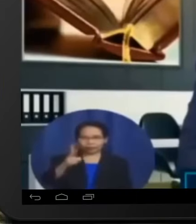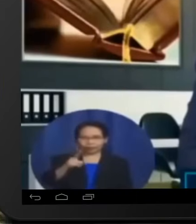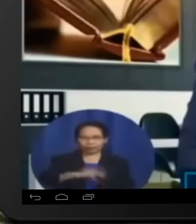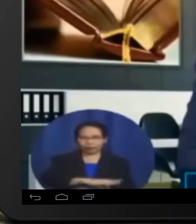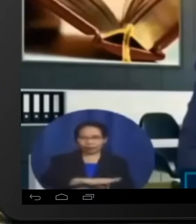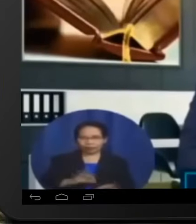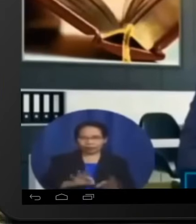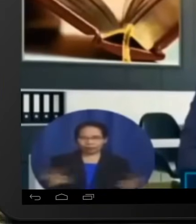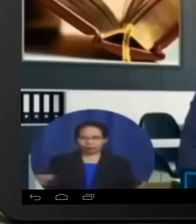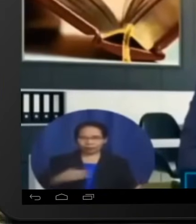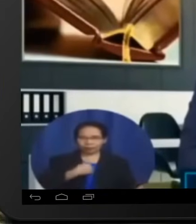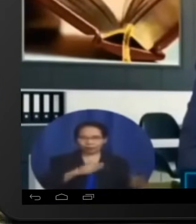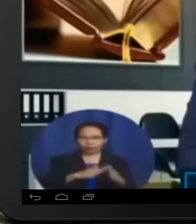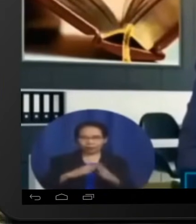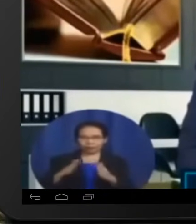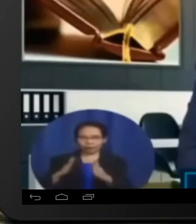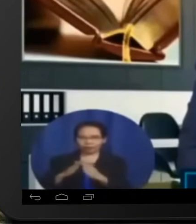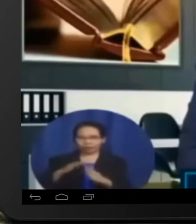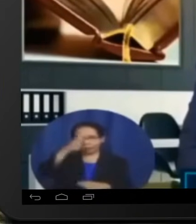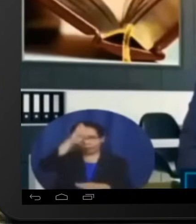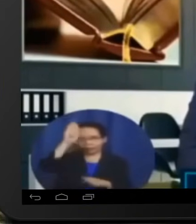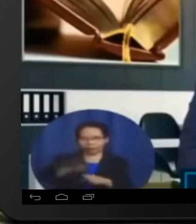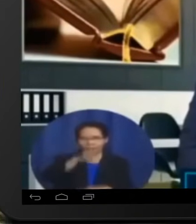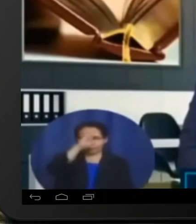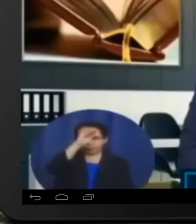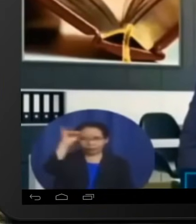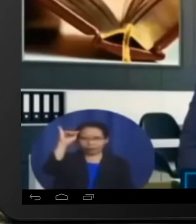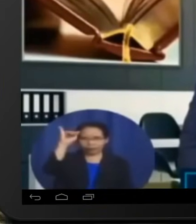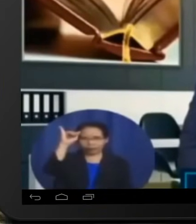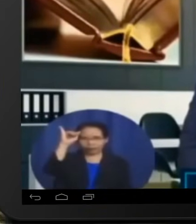floor ng bahay ko. Kaili,